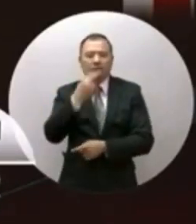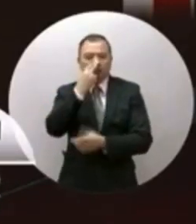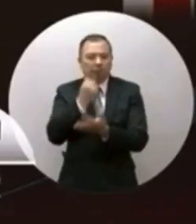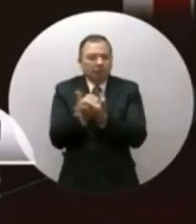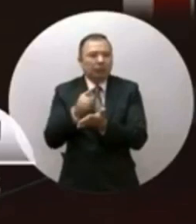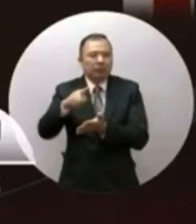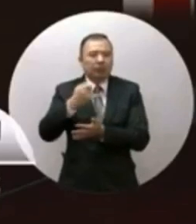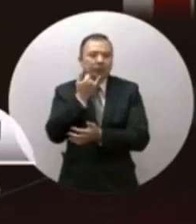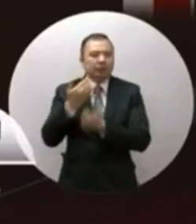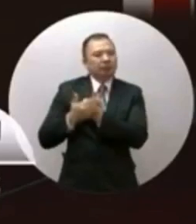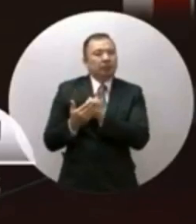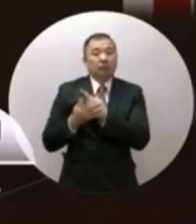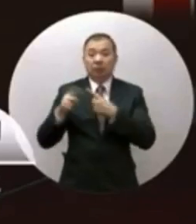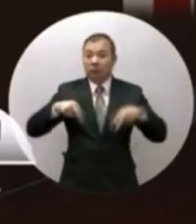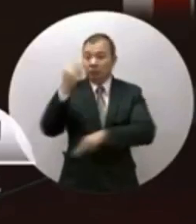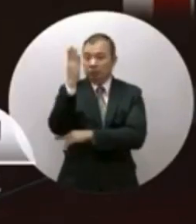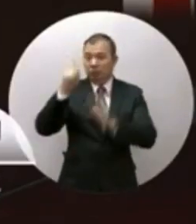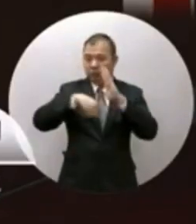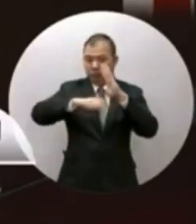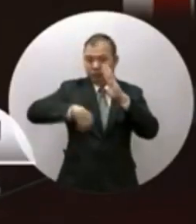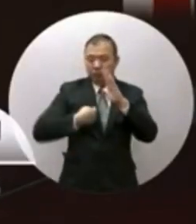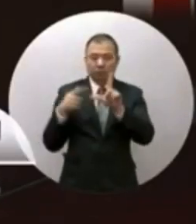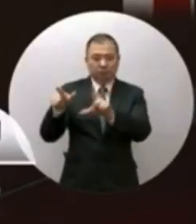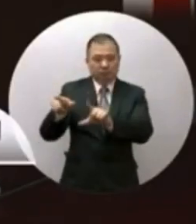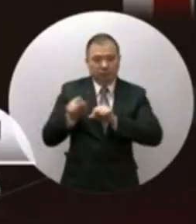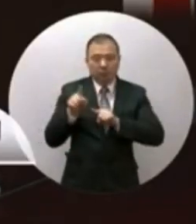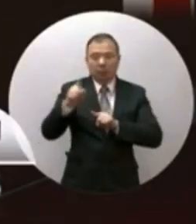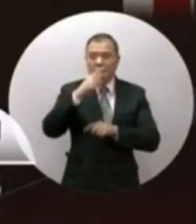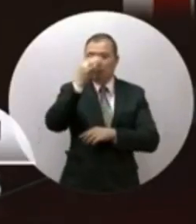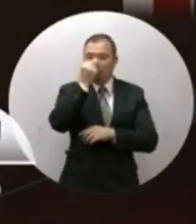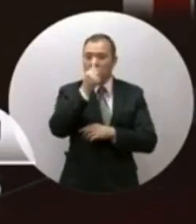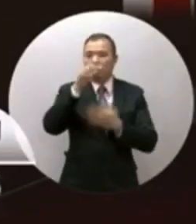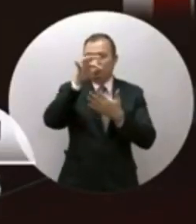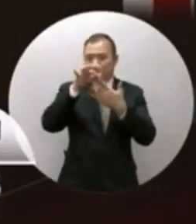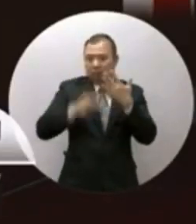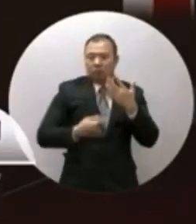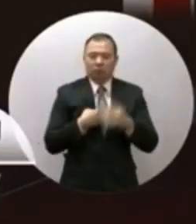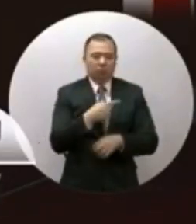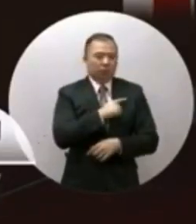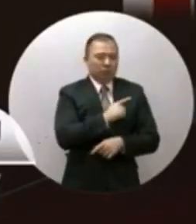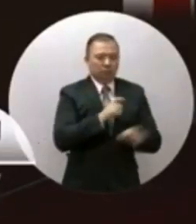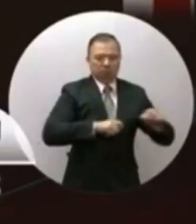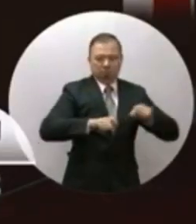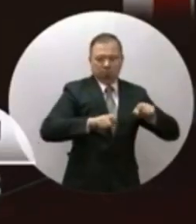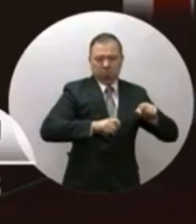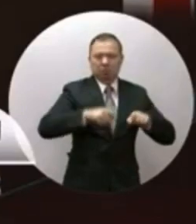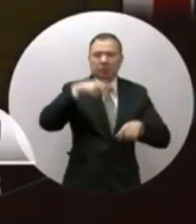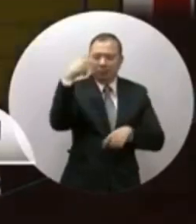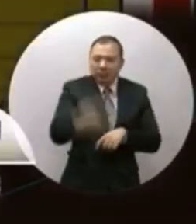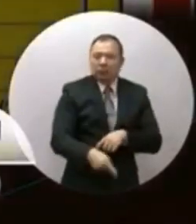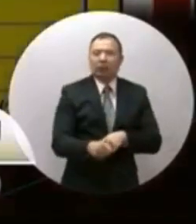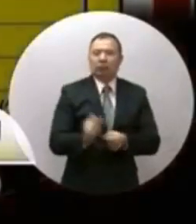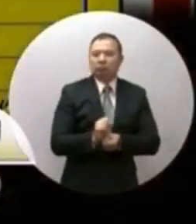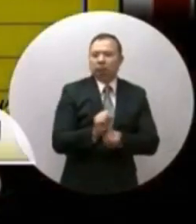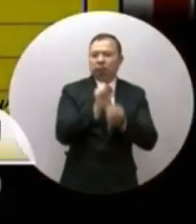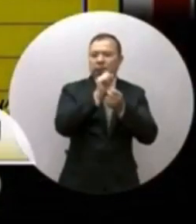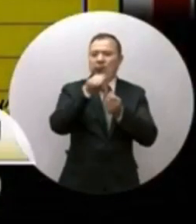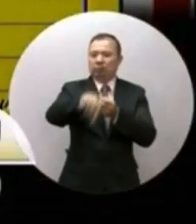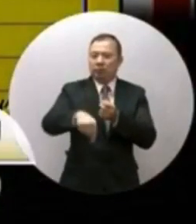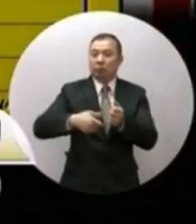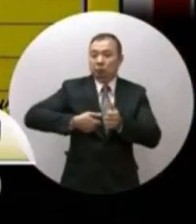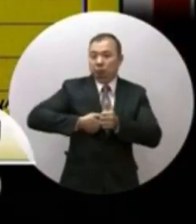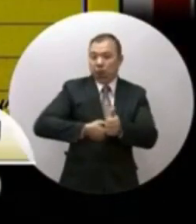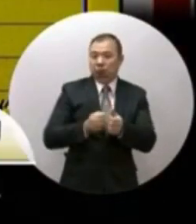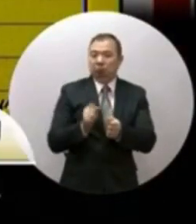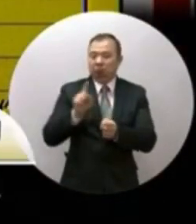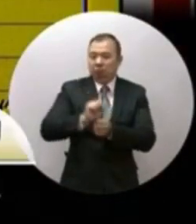依据贵院通过的特别条例，已经编制完成追加预算案，送请贵院